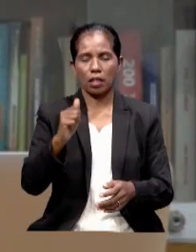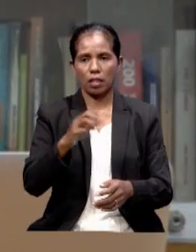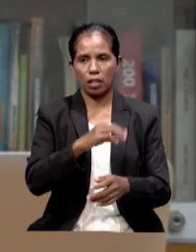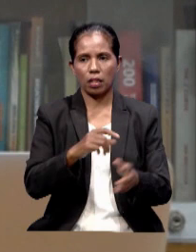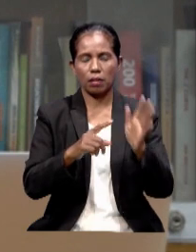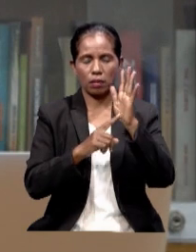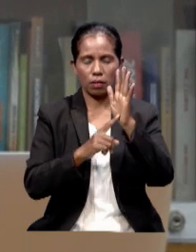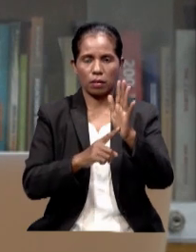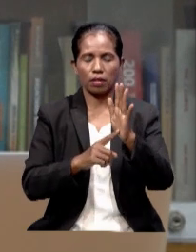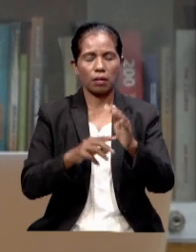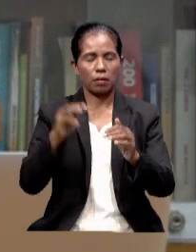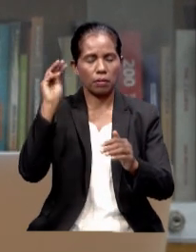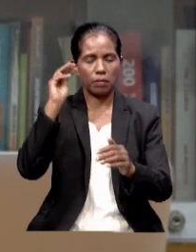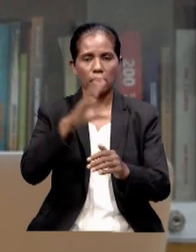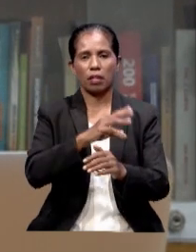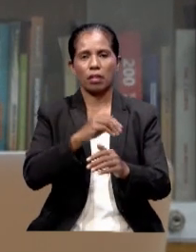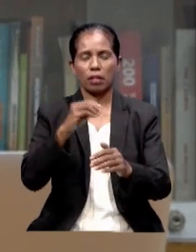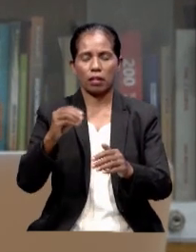гир валидарис ба